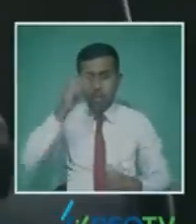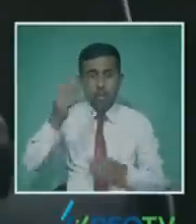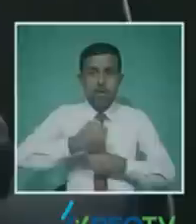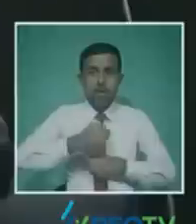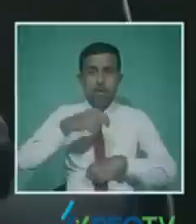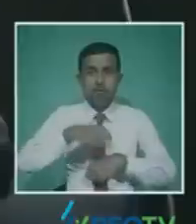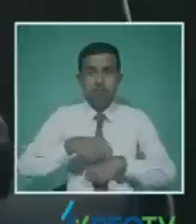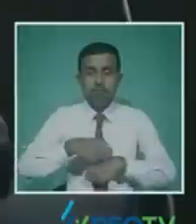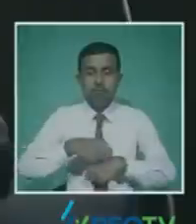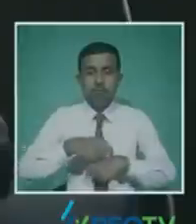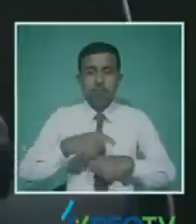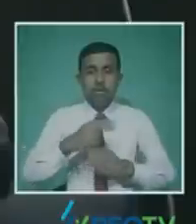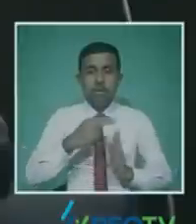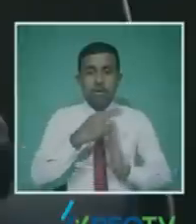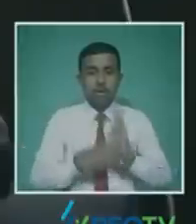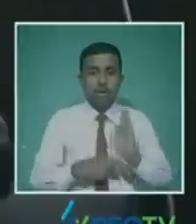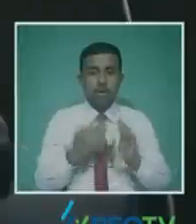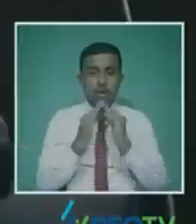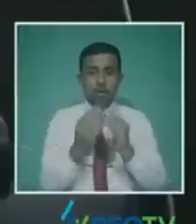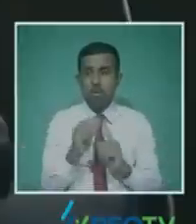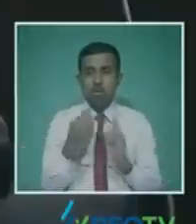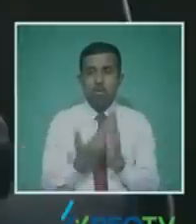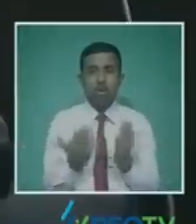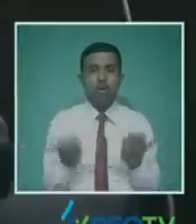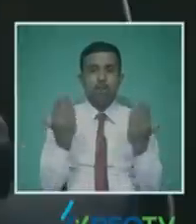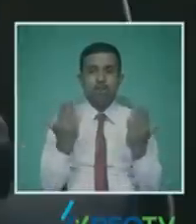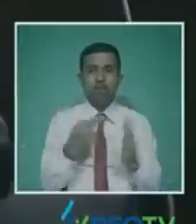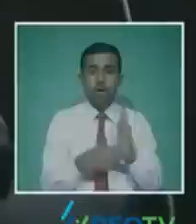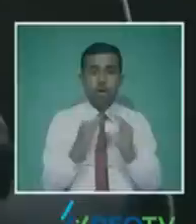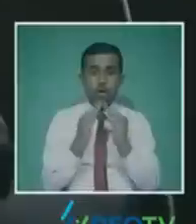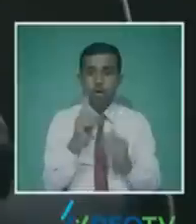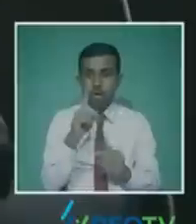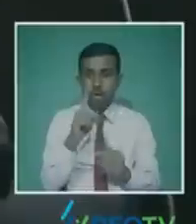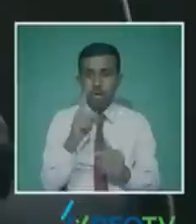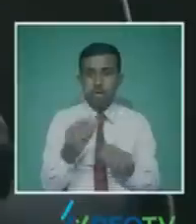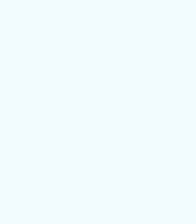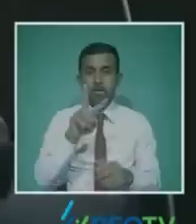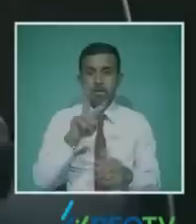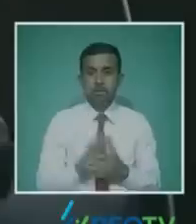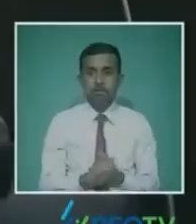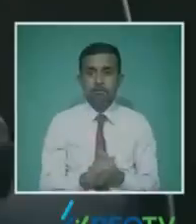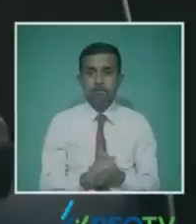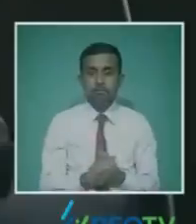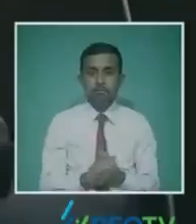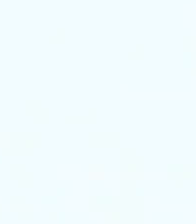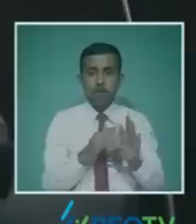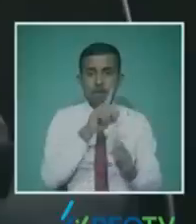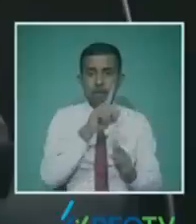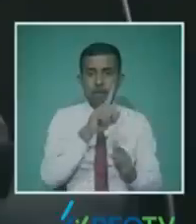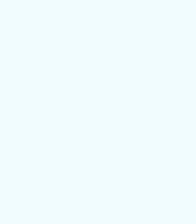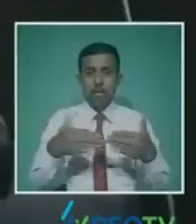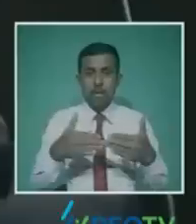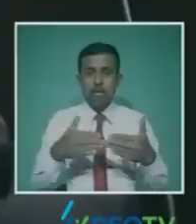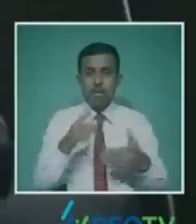ආණ්ඩුව වෙලාවේ ජාතික පාසල් 1000ක වැඩසටහනක් ක්‍රියාත්මක වුණා. ජාතික පාසලකට හම්බුනේ මිලියන් 2යි. එක මිලියනයක්